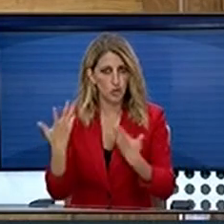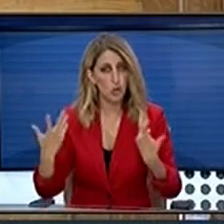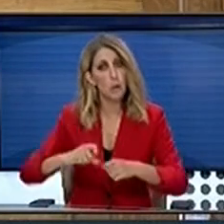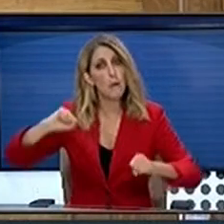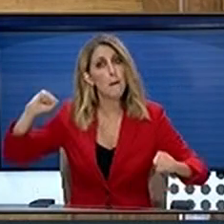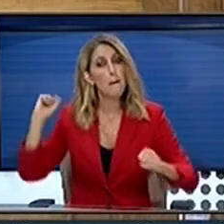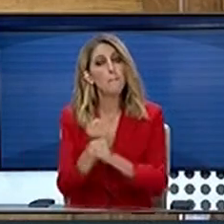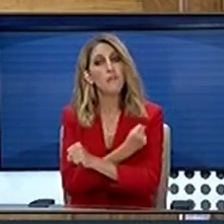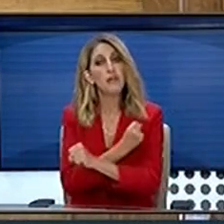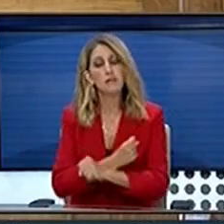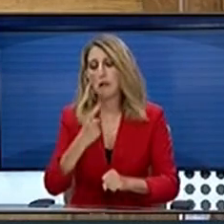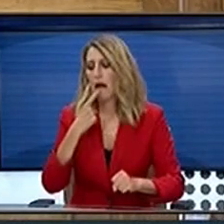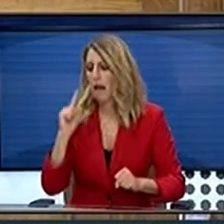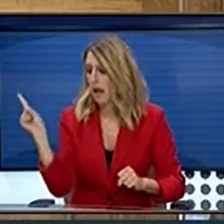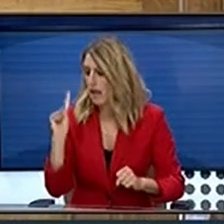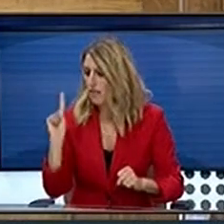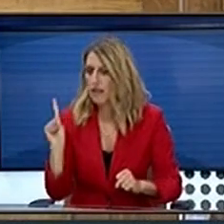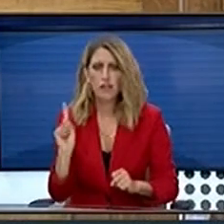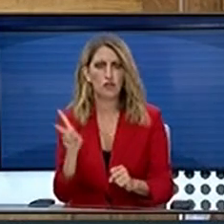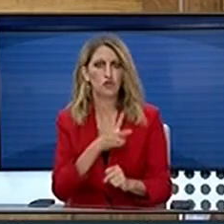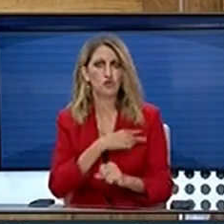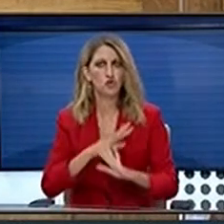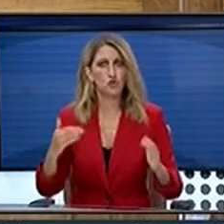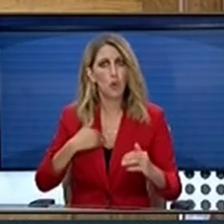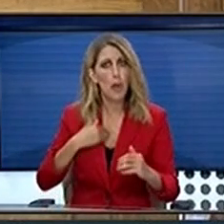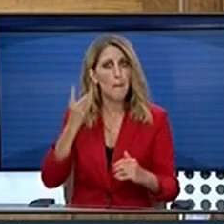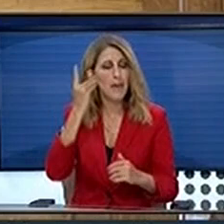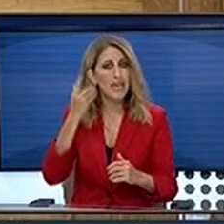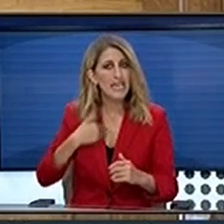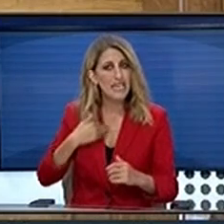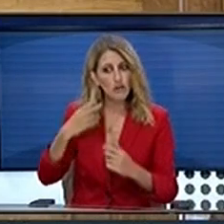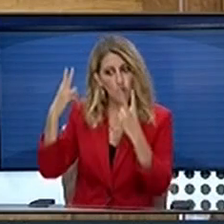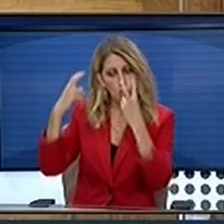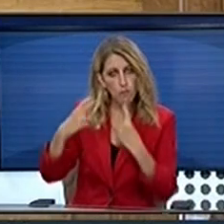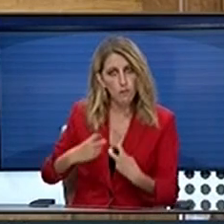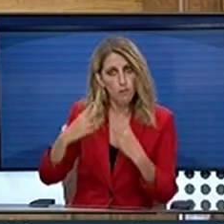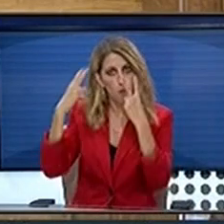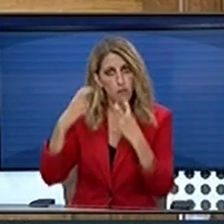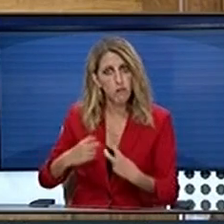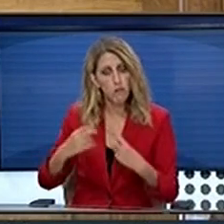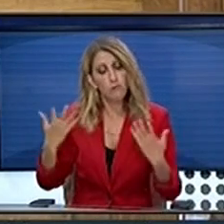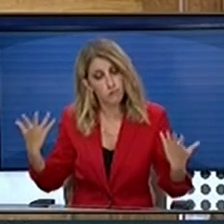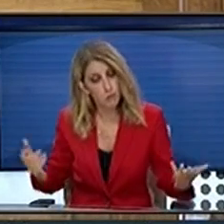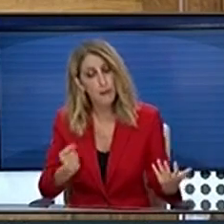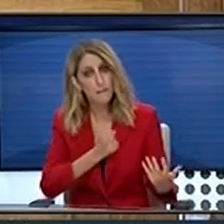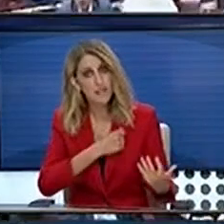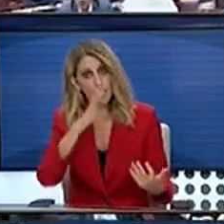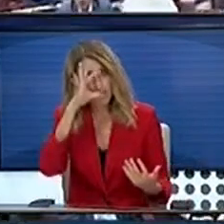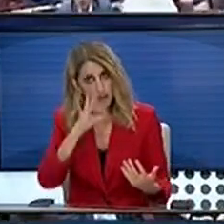σε ελληνικά ή σε ευρωπαϊκά δικαστήρια, αν πιστεύει πραγματικά ότι η επισύνδεση αυτή ήταν παράνομη.